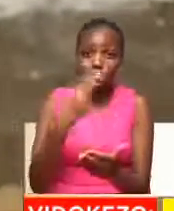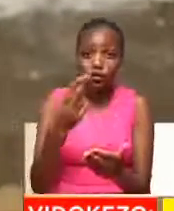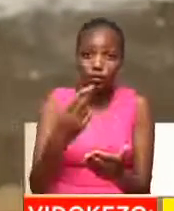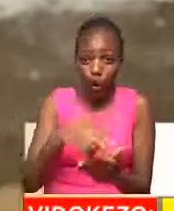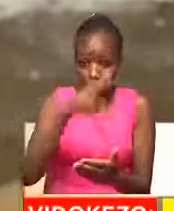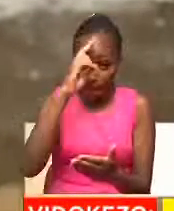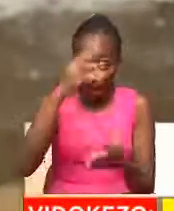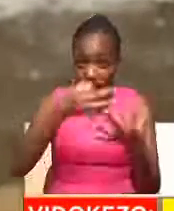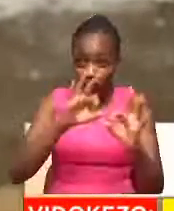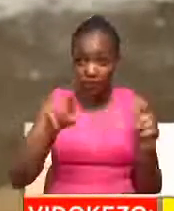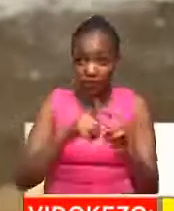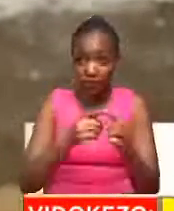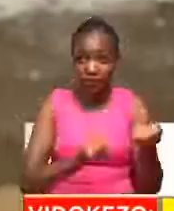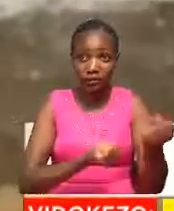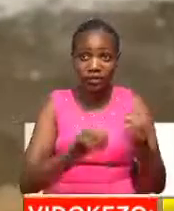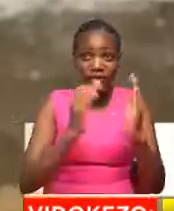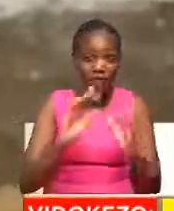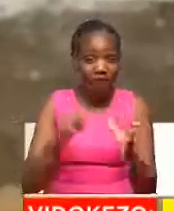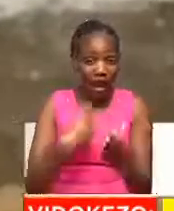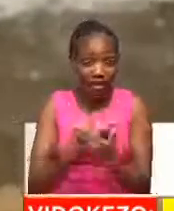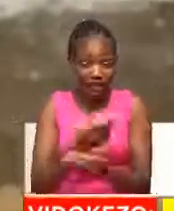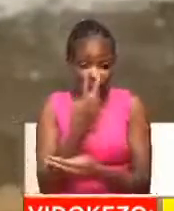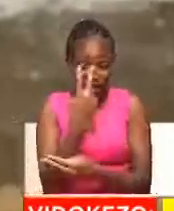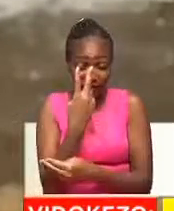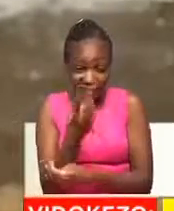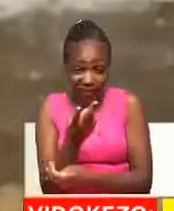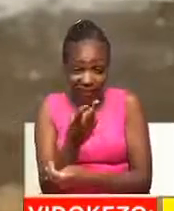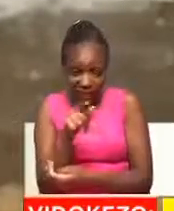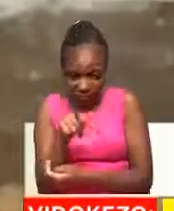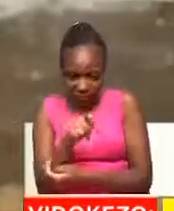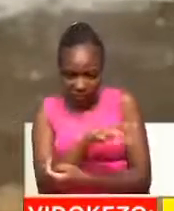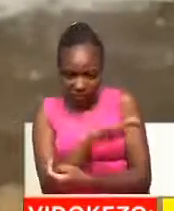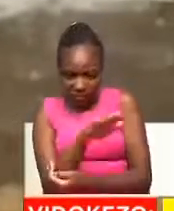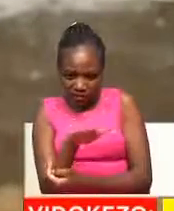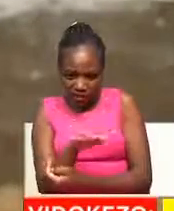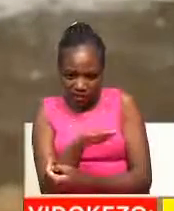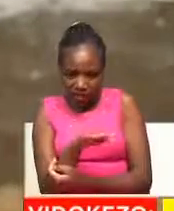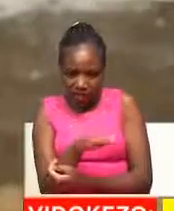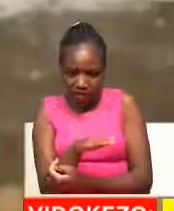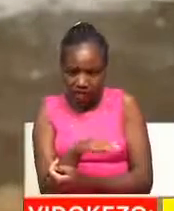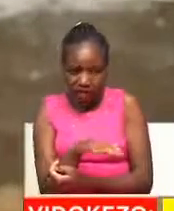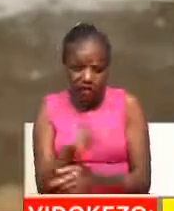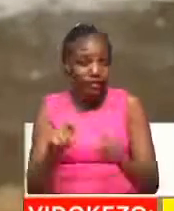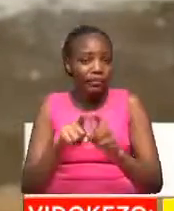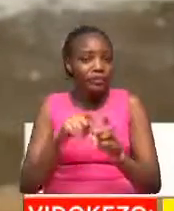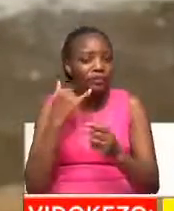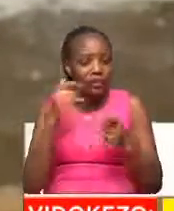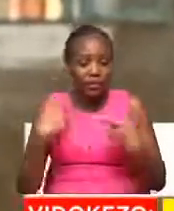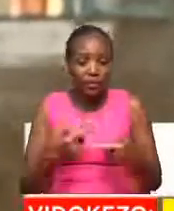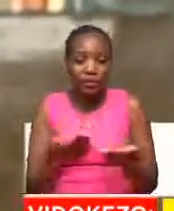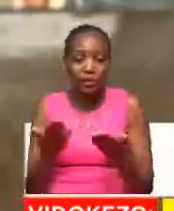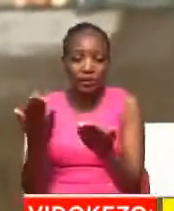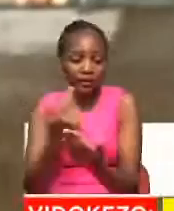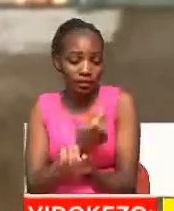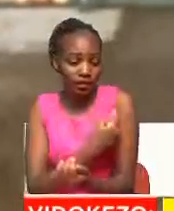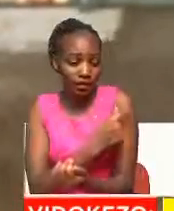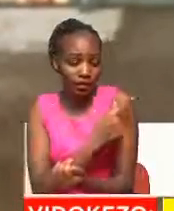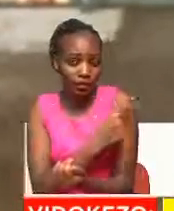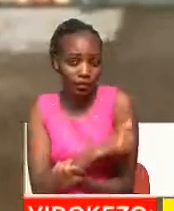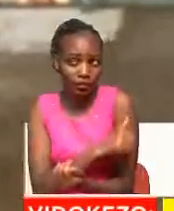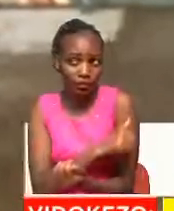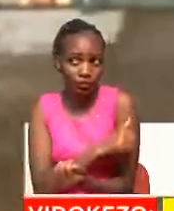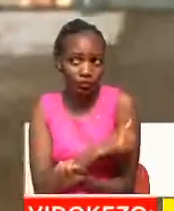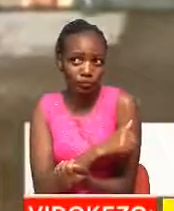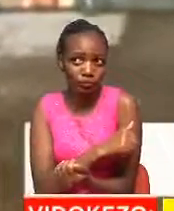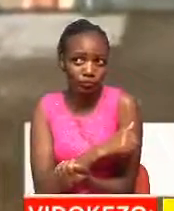driver, wakakuja wakaona hapa kwa scene, wagonjwa wakapelekwa kwa gari. Sio that they are